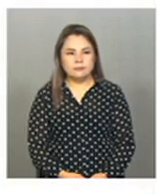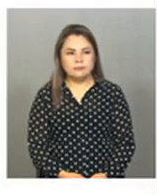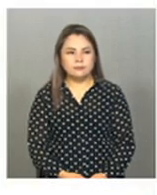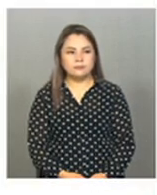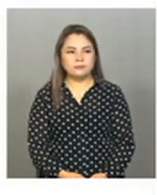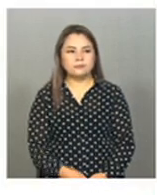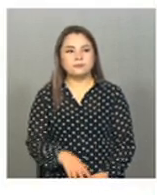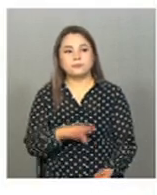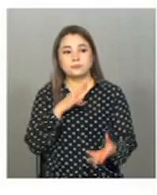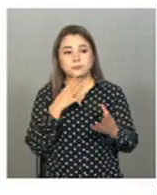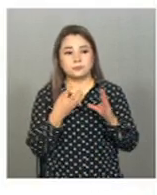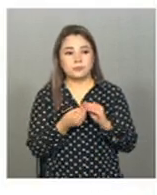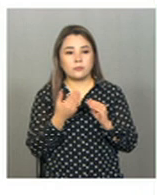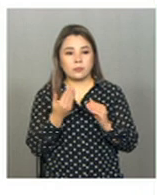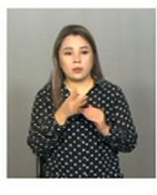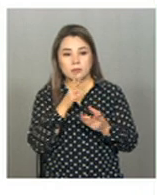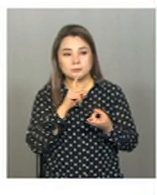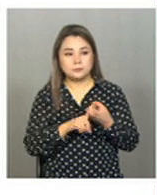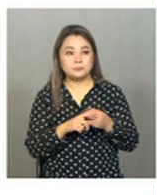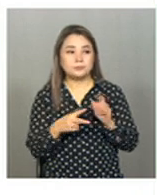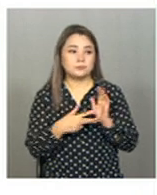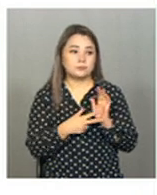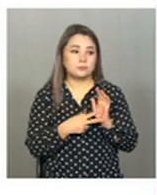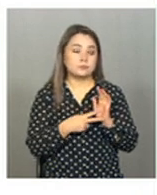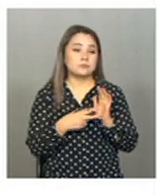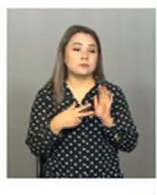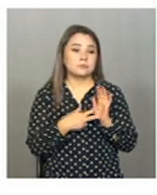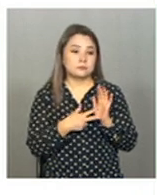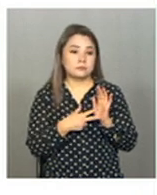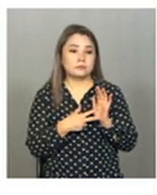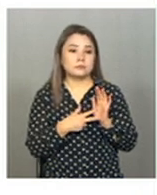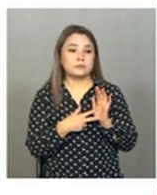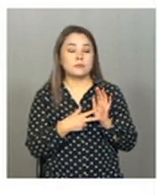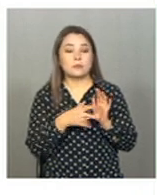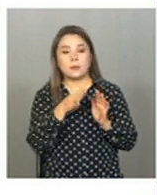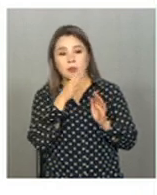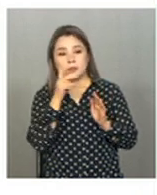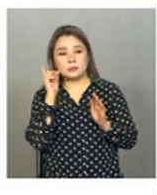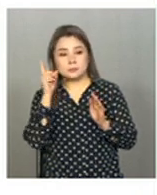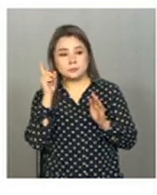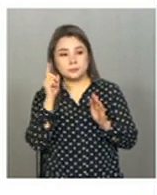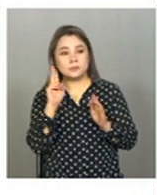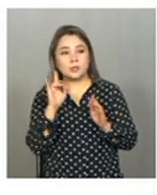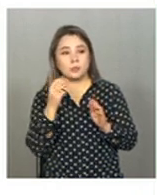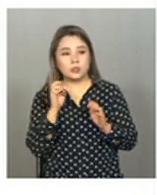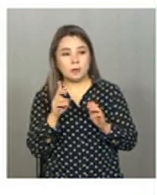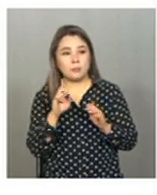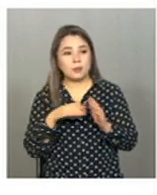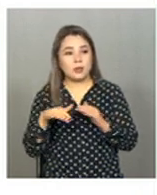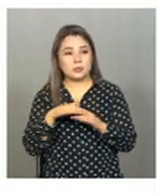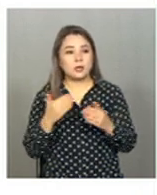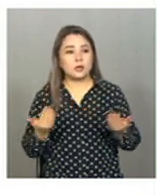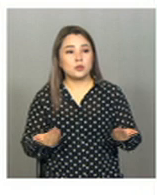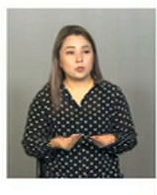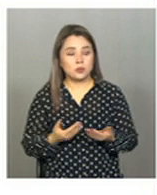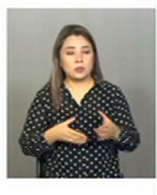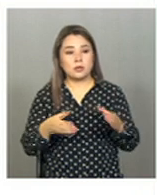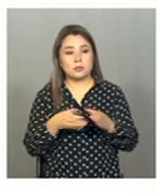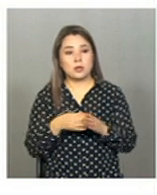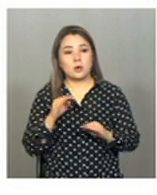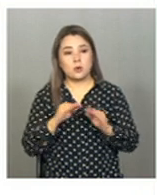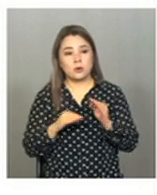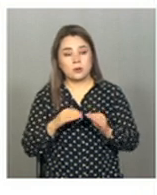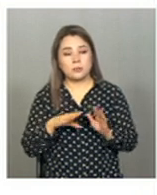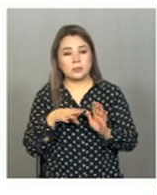Қалыптасу кезеңдері 7-8 ғасырлар бұл кезеңде қыпшақтардың батыс түрік қағанатының құрамындағы